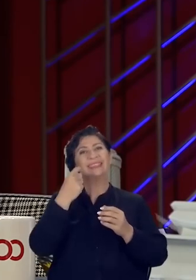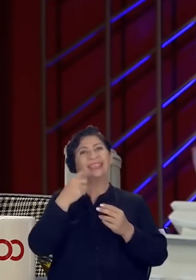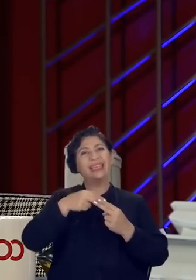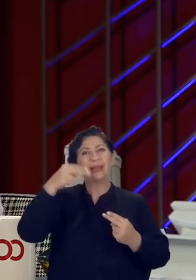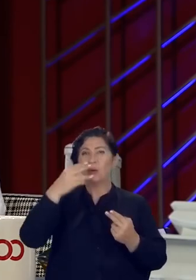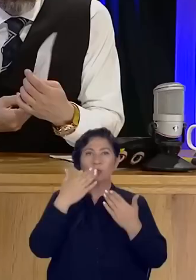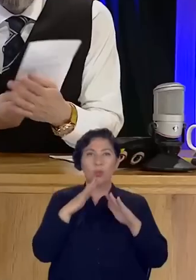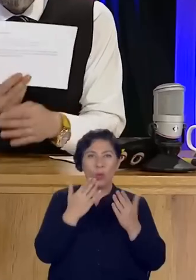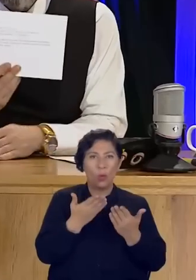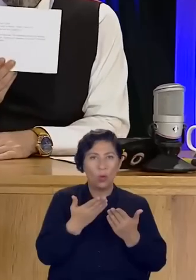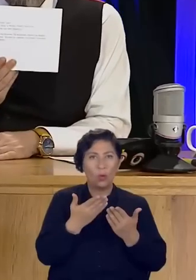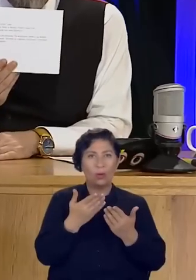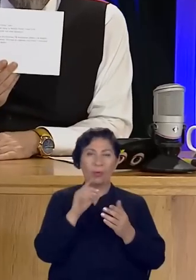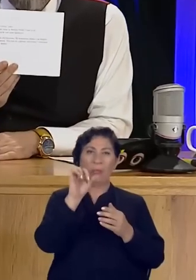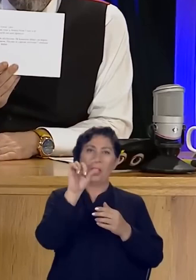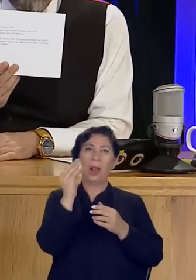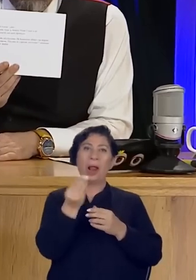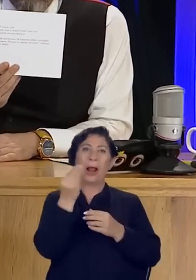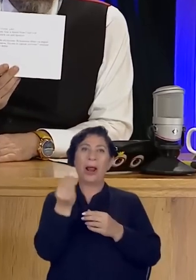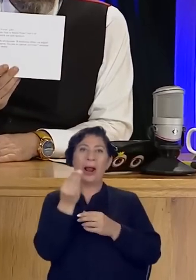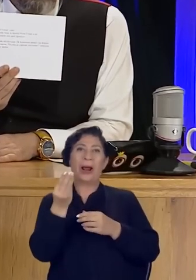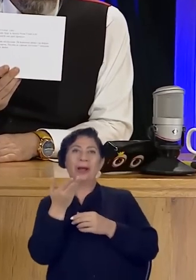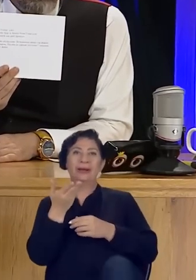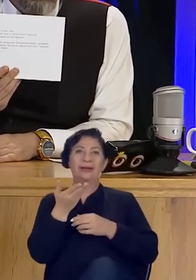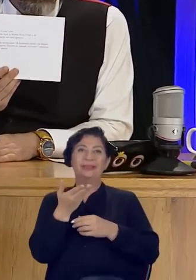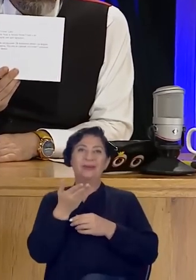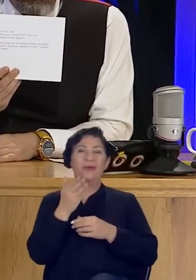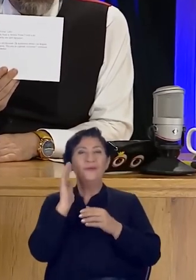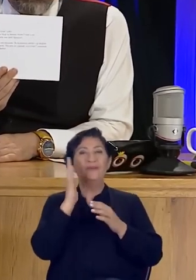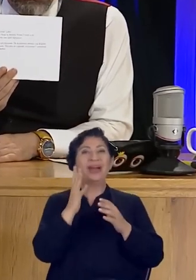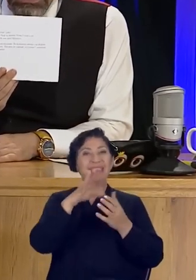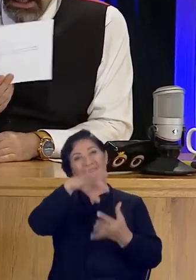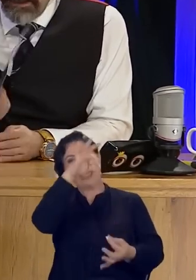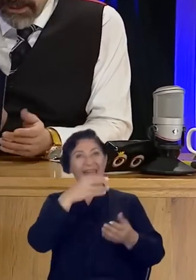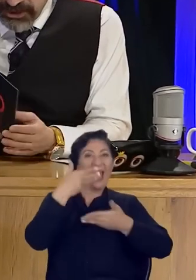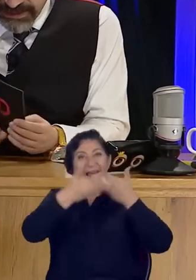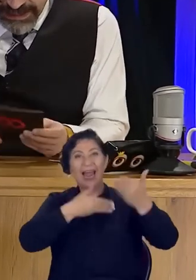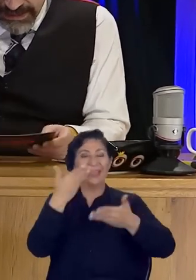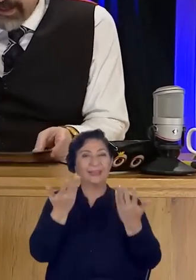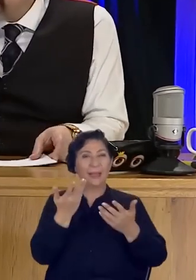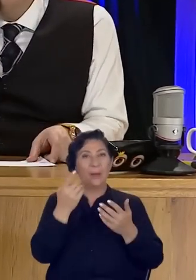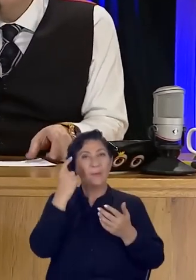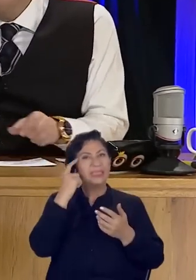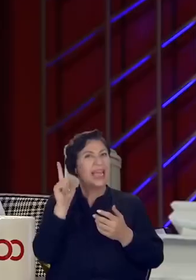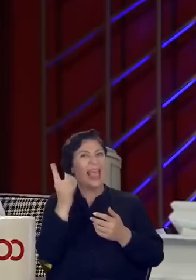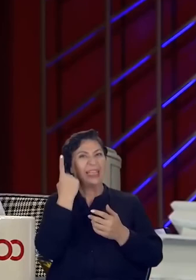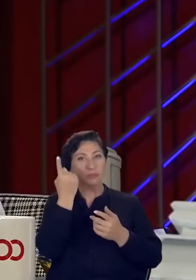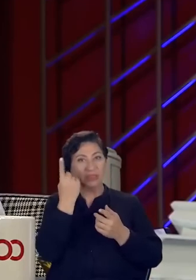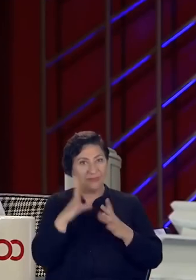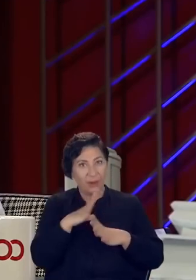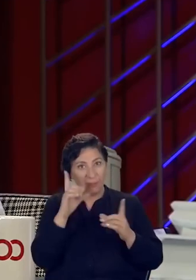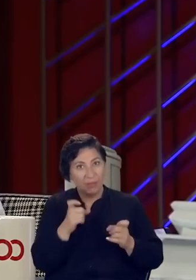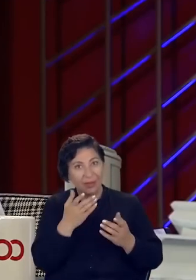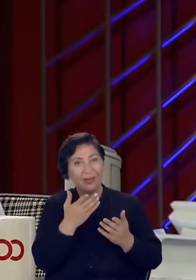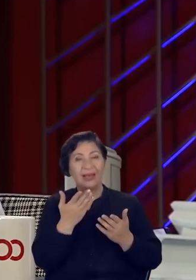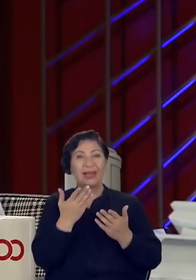Evet. Yani özgeçmiş şu kadar. fazla bir özgeçmiş değil. Başınızdan enteresan bir şey geçti.